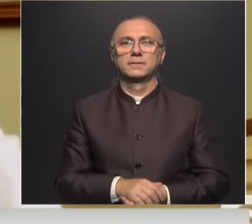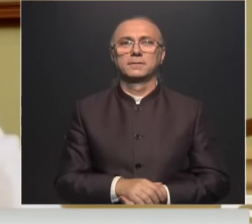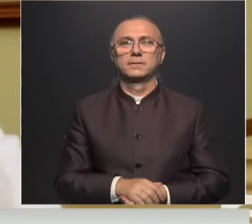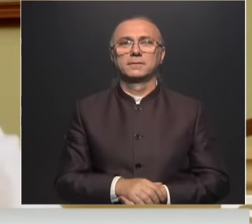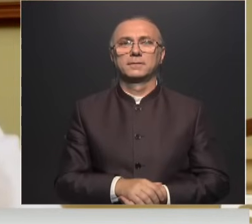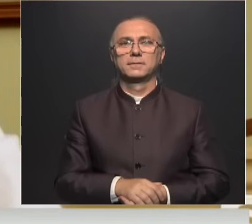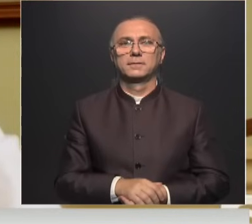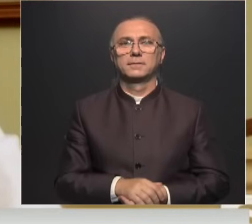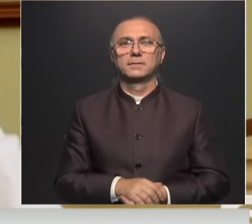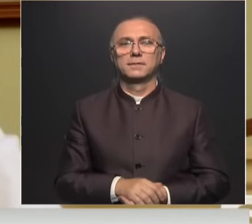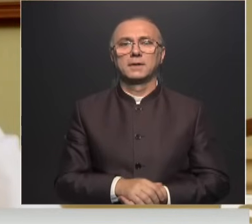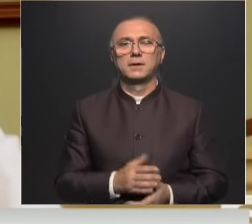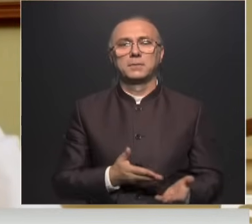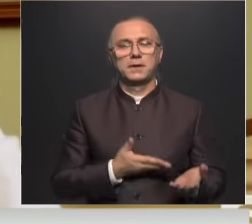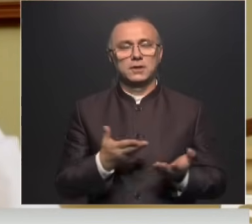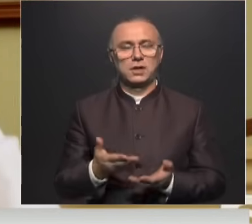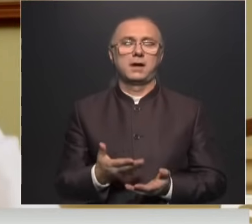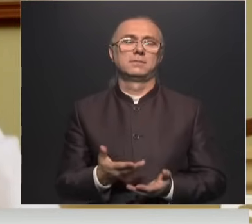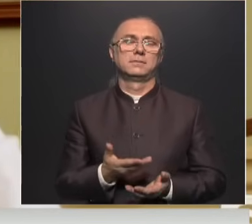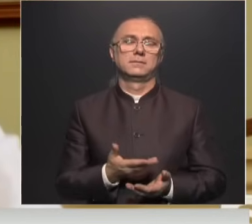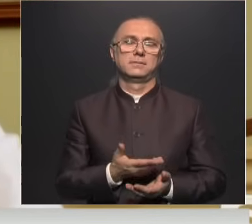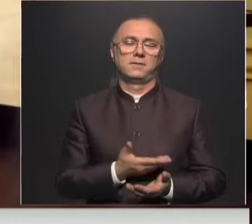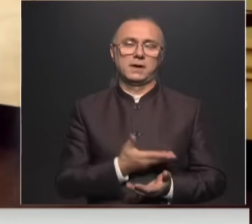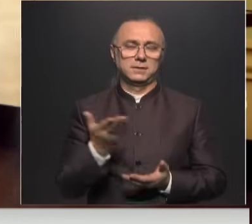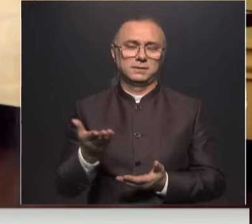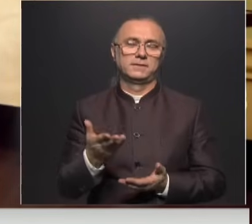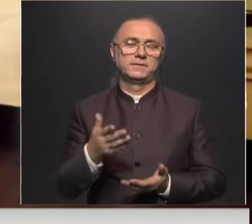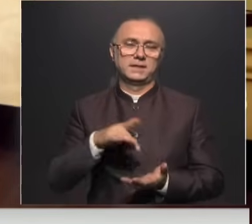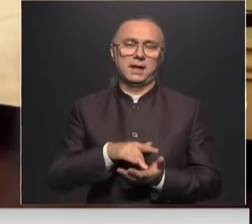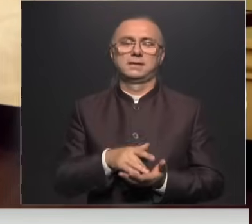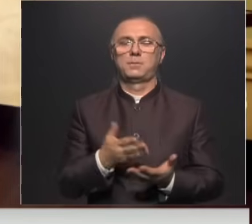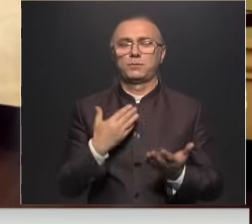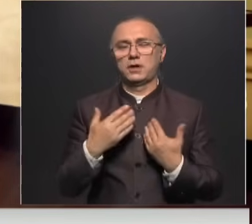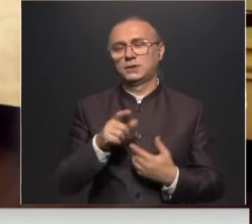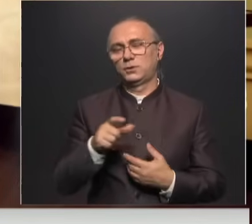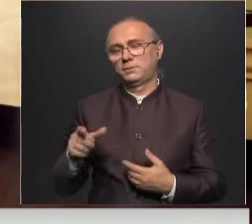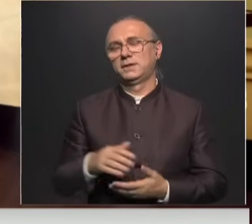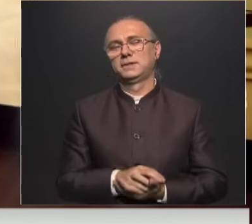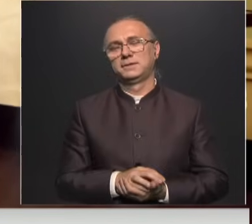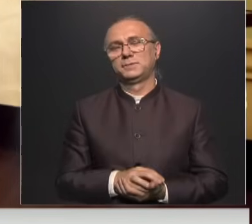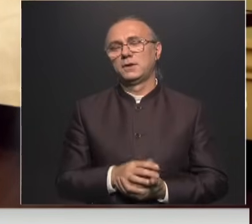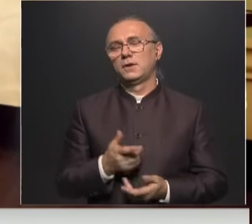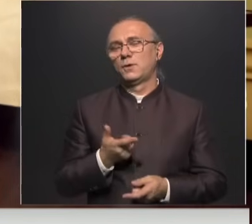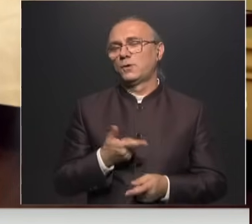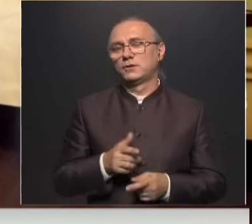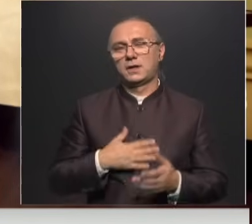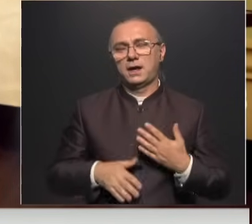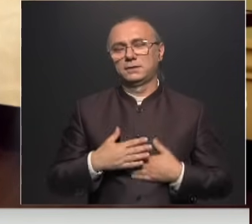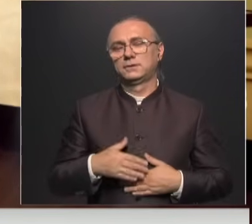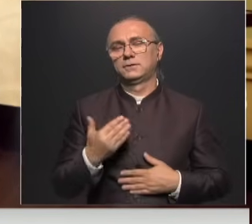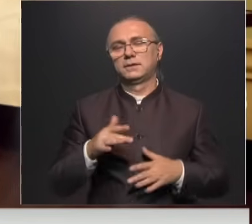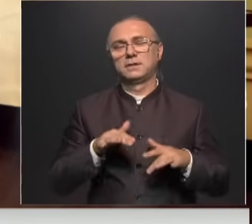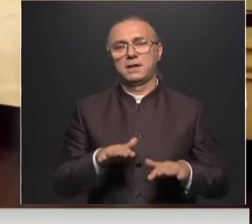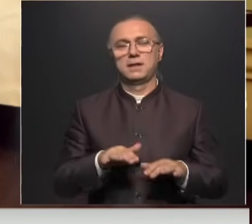то приглашаю туда и пообщаться с этими людьми. Спасибо большое за ваши труды, и очень радостно, что дело